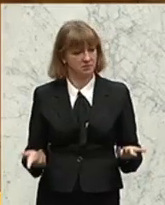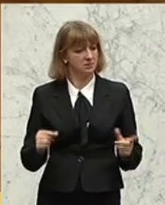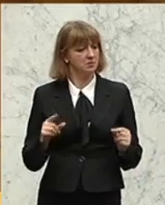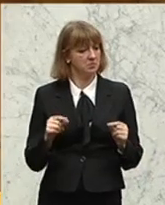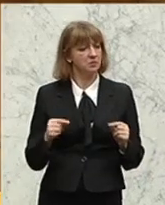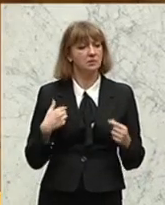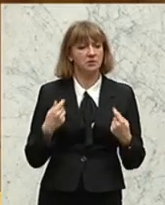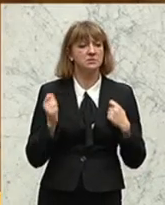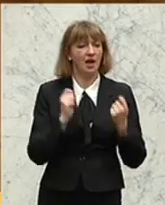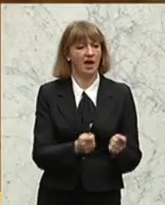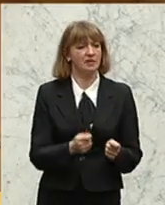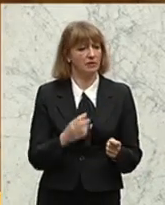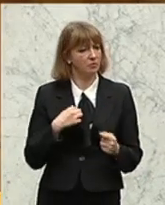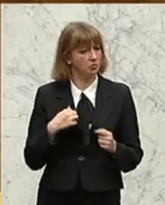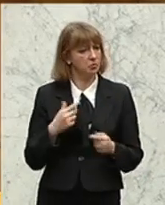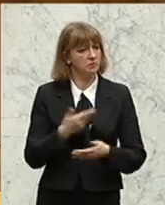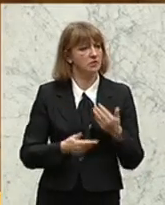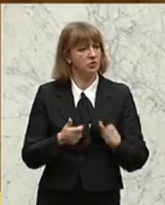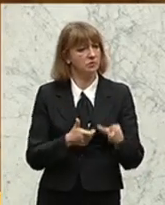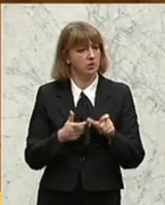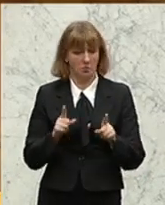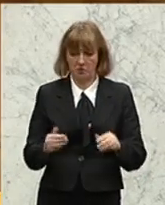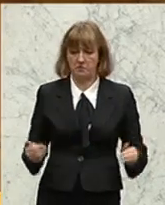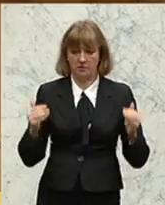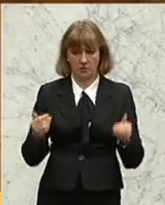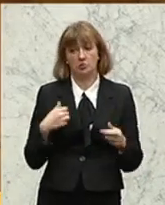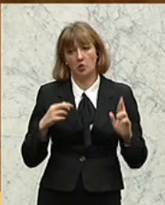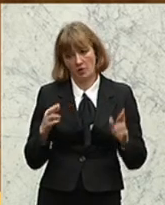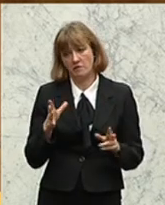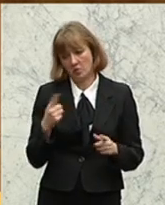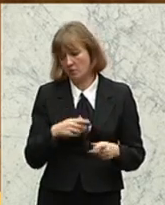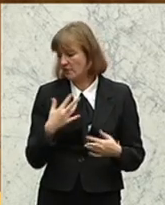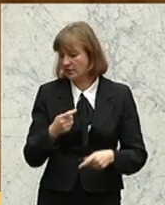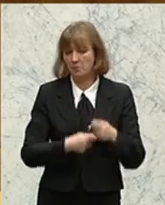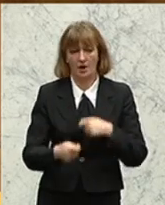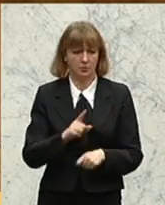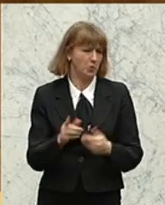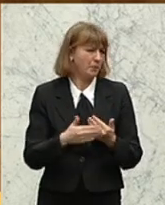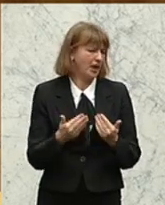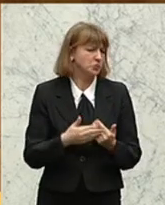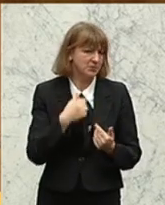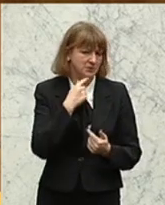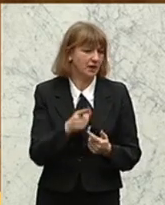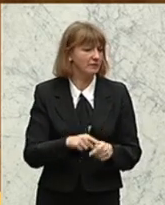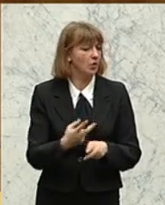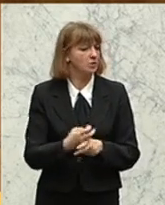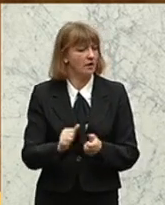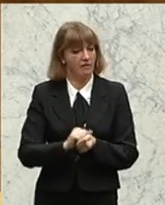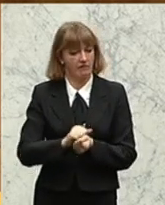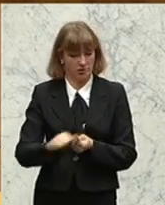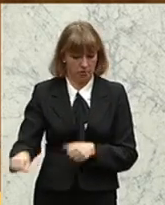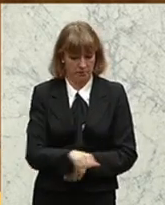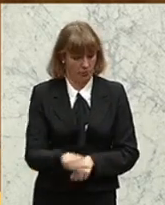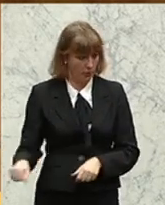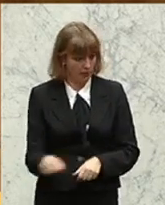Antrag von uns auch im Wirtschaftsausschuss ist vertagt worden ich hoffe es wird weiter behandelt aber nur als Beispiel wenn sie in Österreich Wäsche bügeln